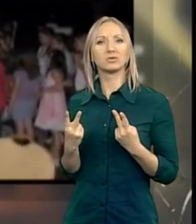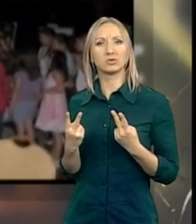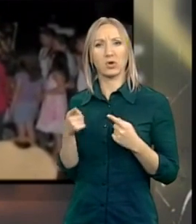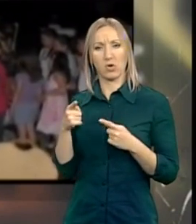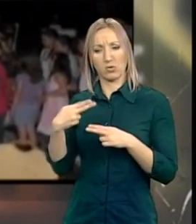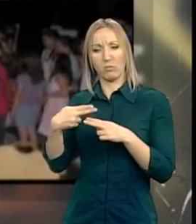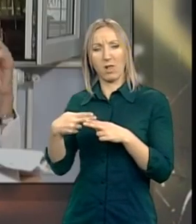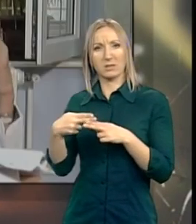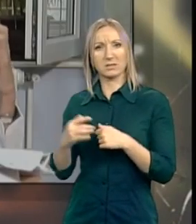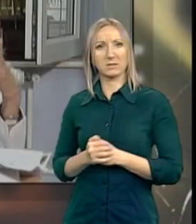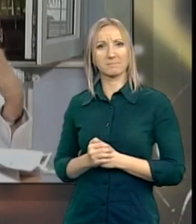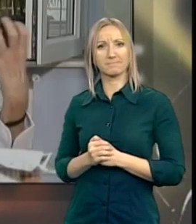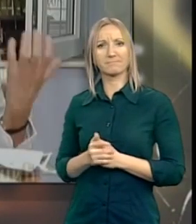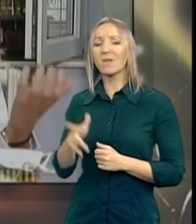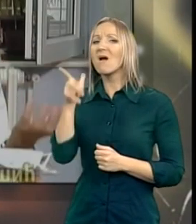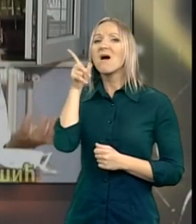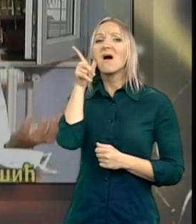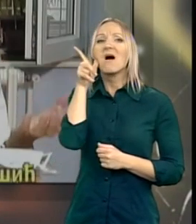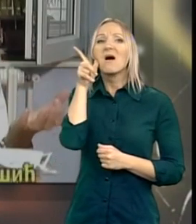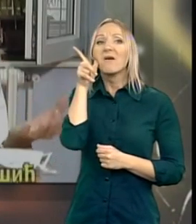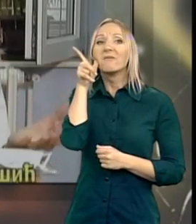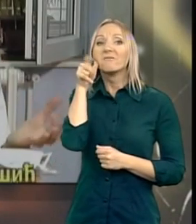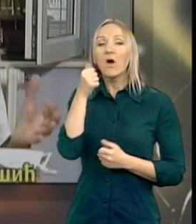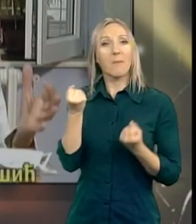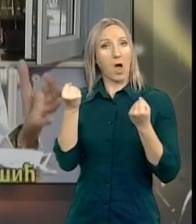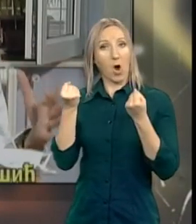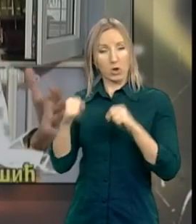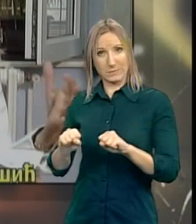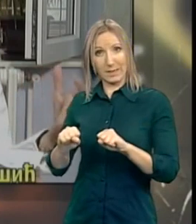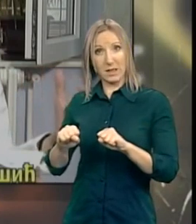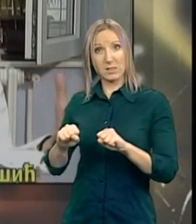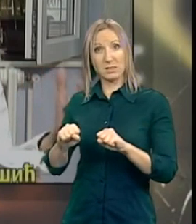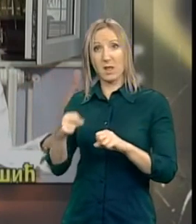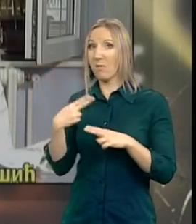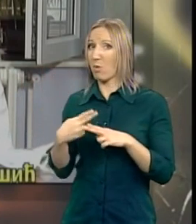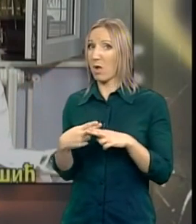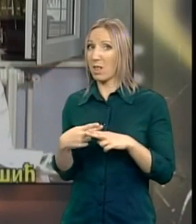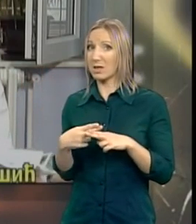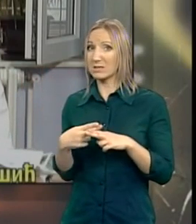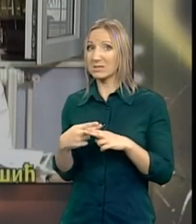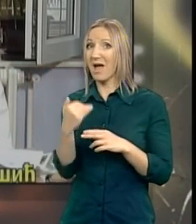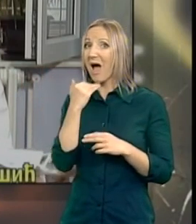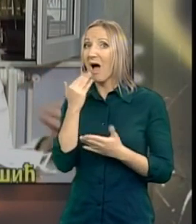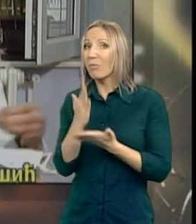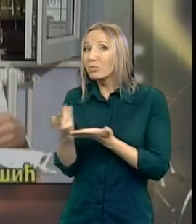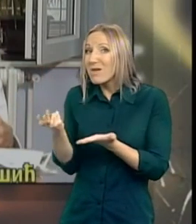kod ove bolesti? Veoma je, znači, ozbiljna ukoliko krene